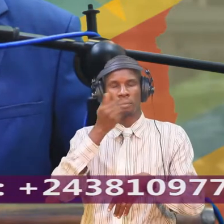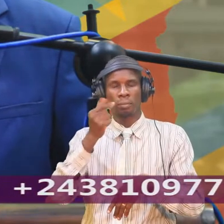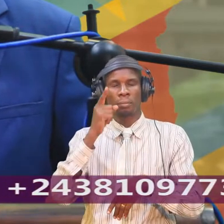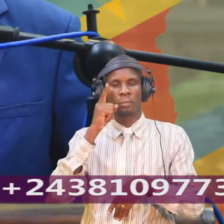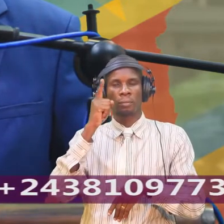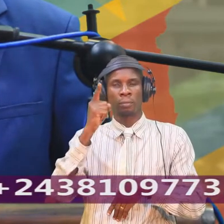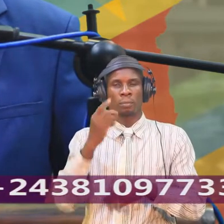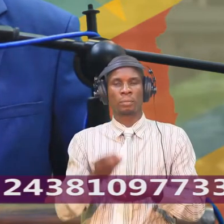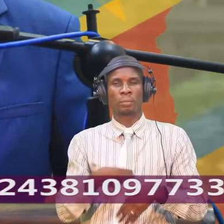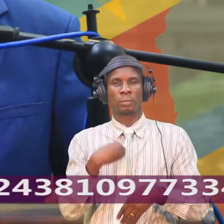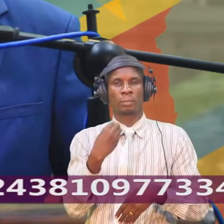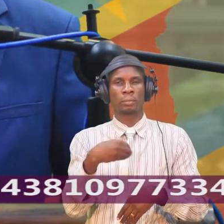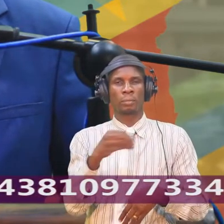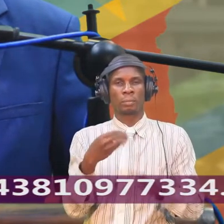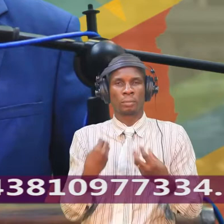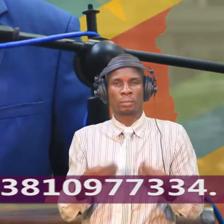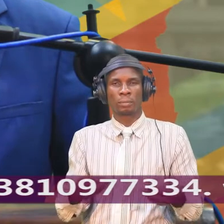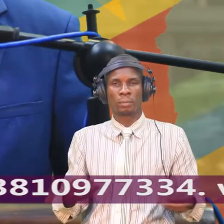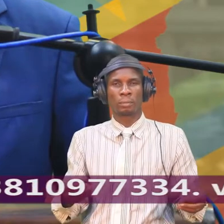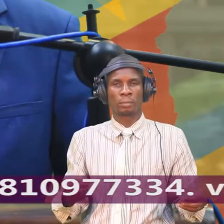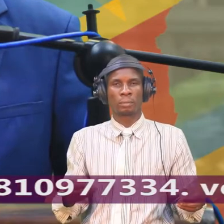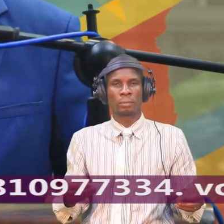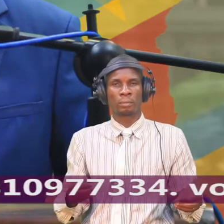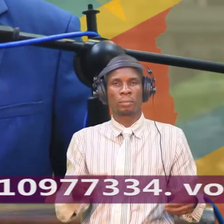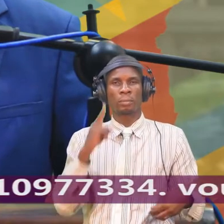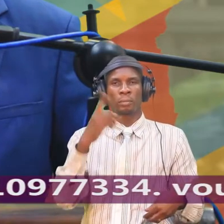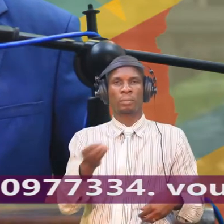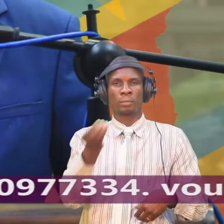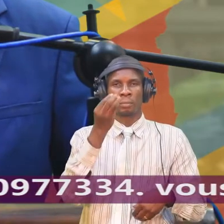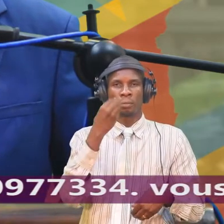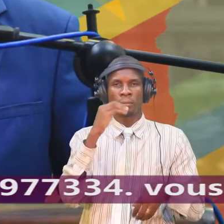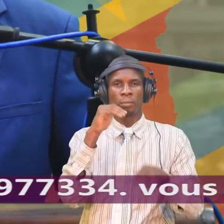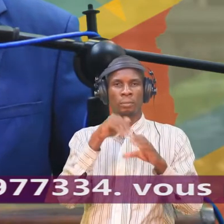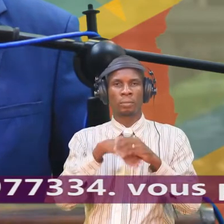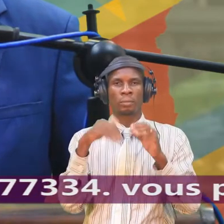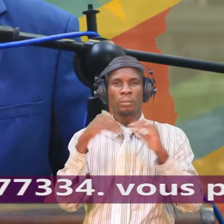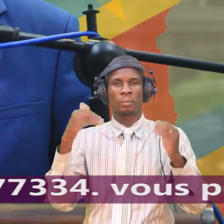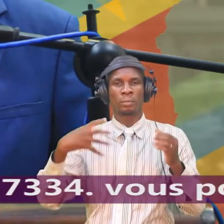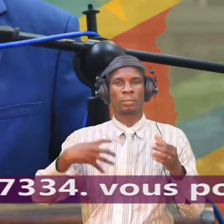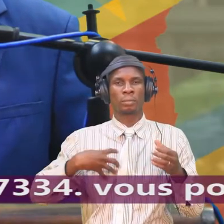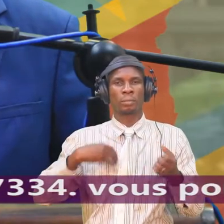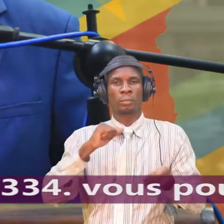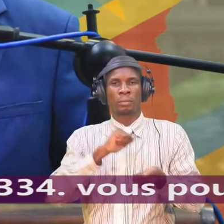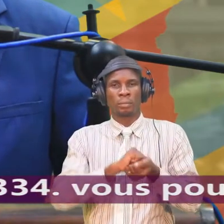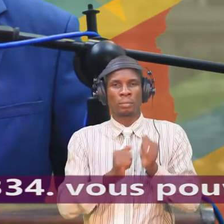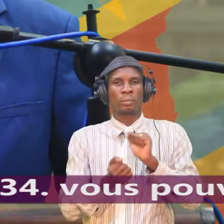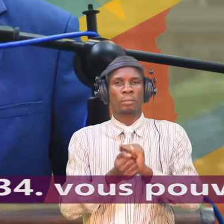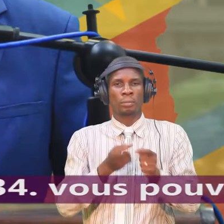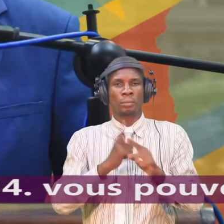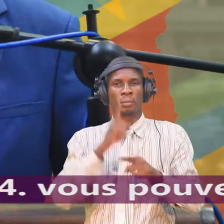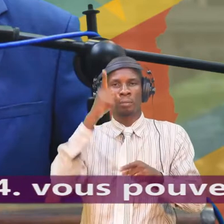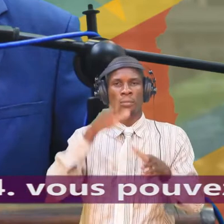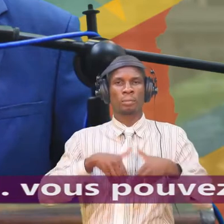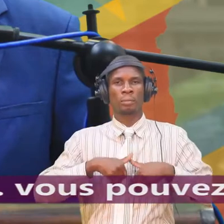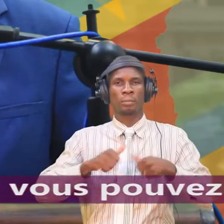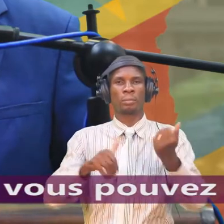puisses Uweze leur donner la kuwapa solution, majibu kwa mashaka que tu yao, donnes la paix utoe ainsi qu'un amani vécu kwa wale complet, wanaohitaji amani. Que tu guérisses